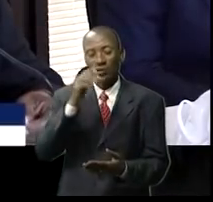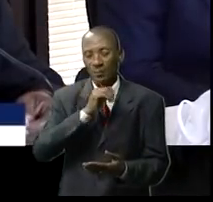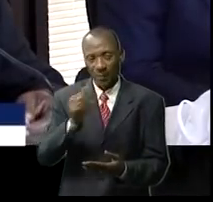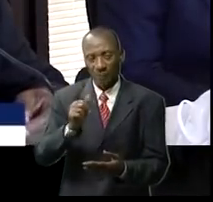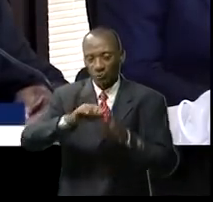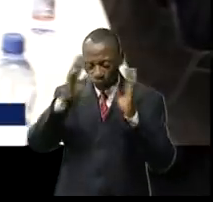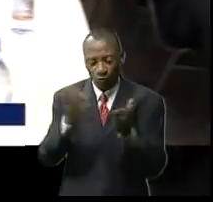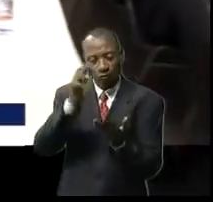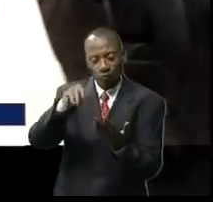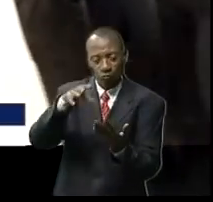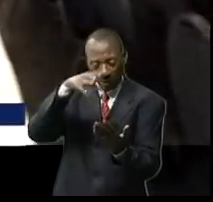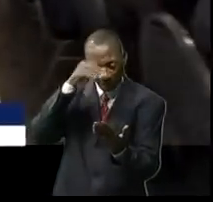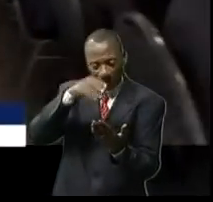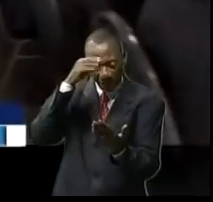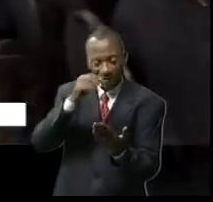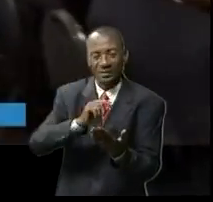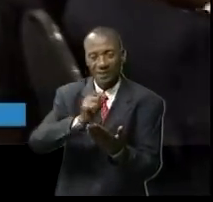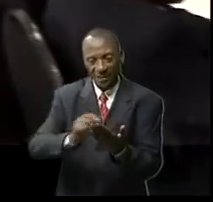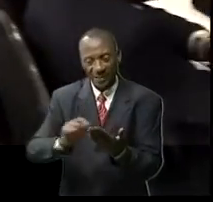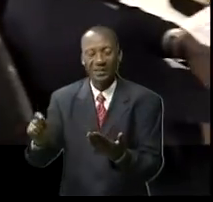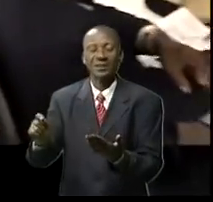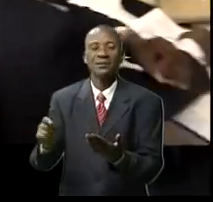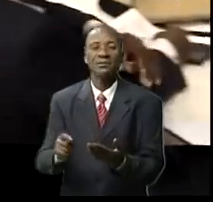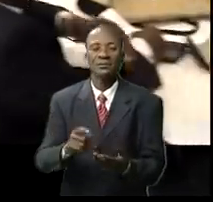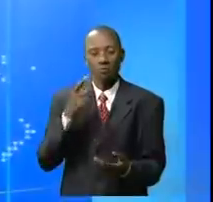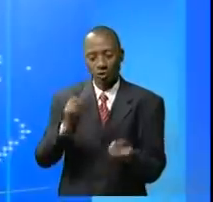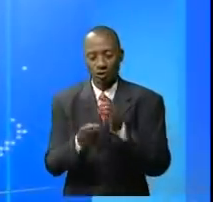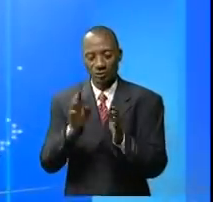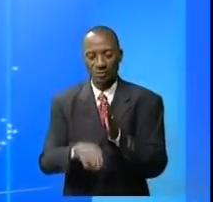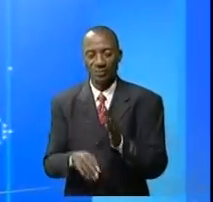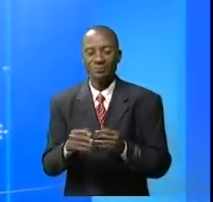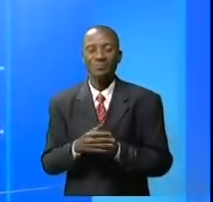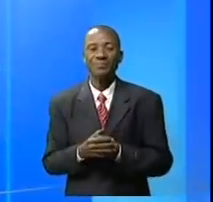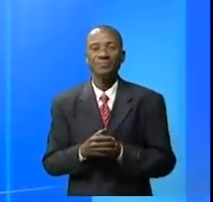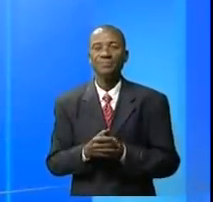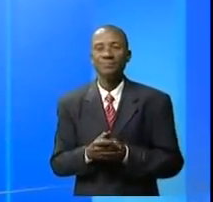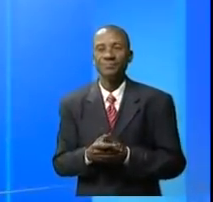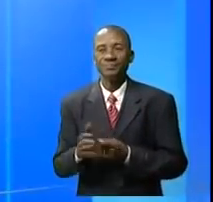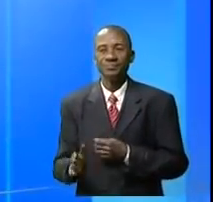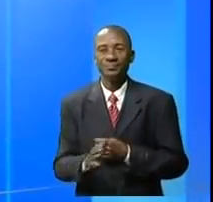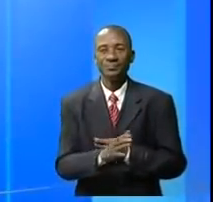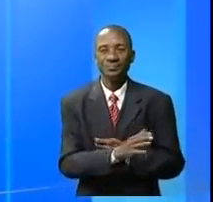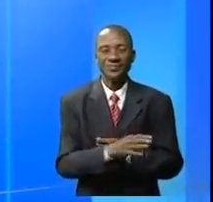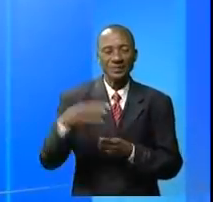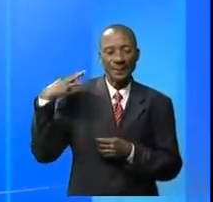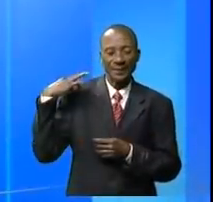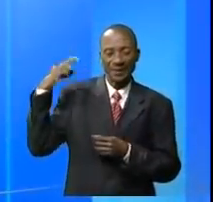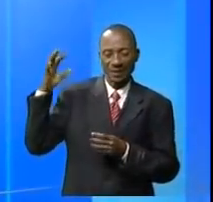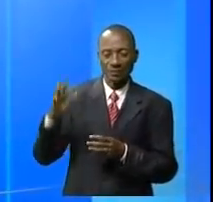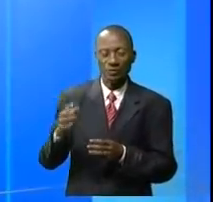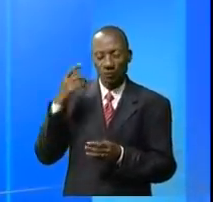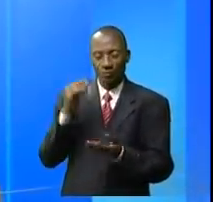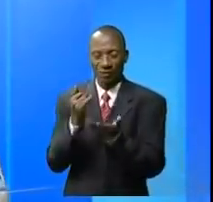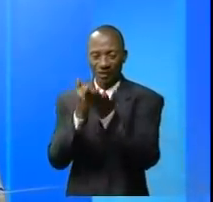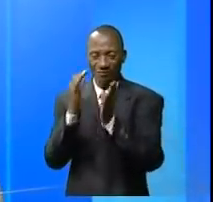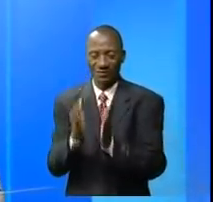de la République, qui est résolument engagé dans le changement d'approche. La délégation des investisseurs sud-africains en